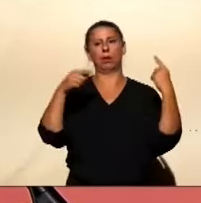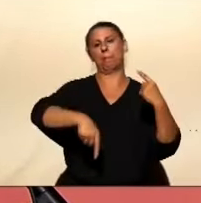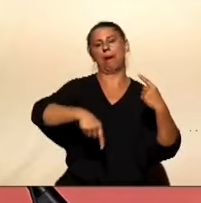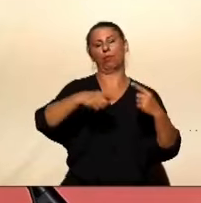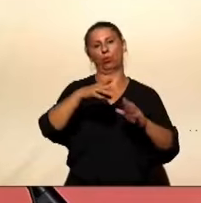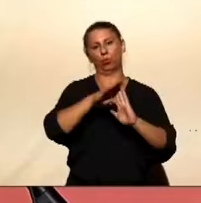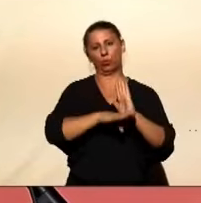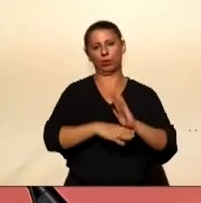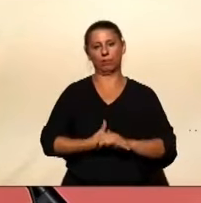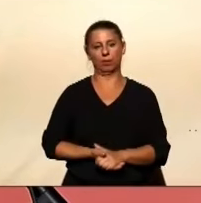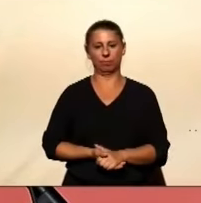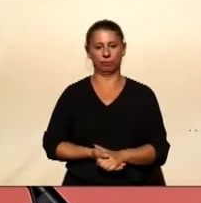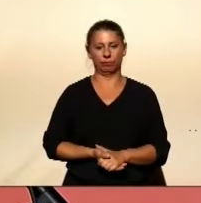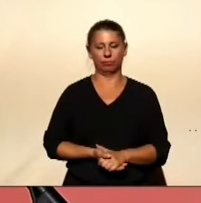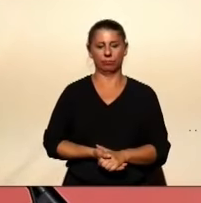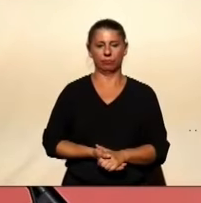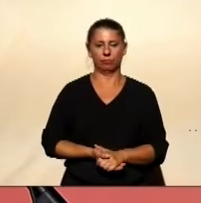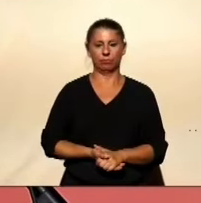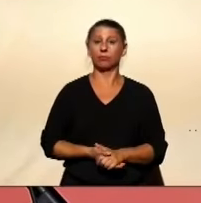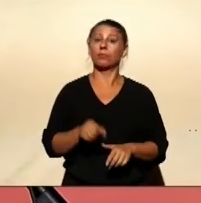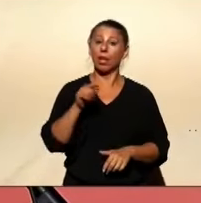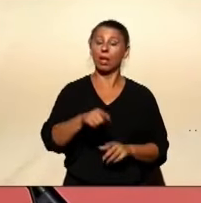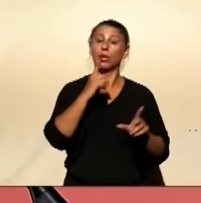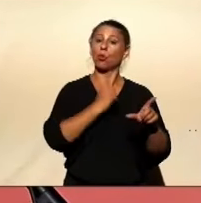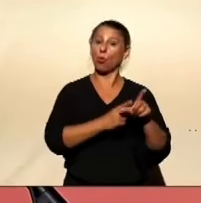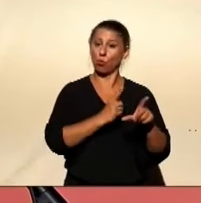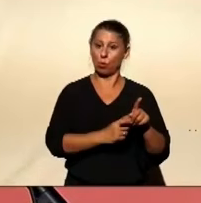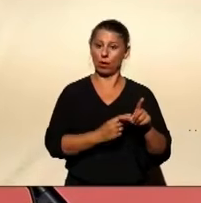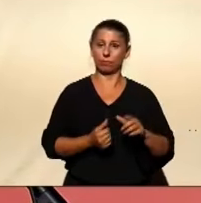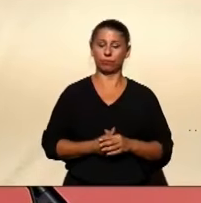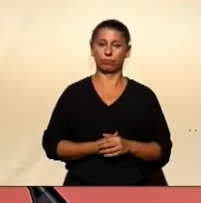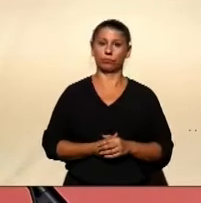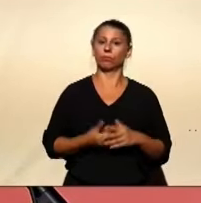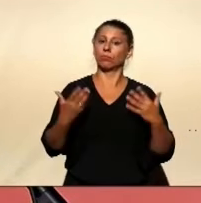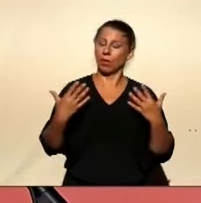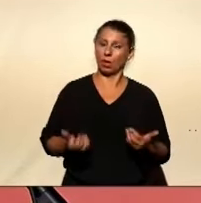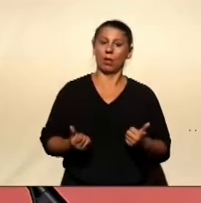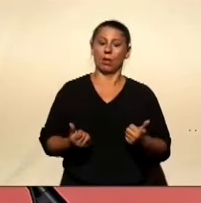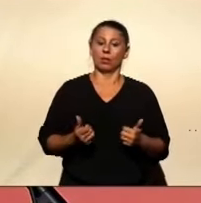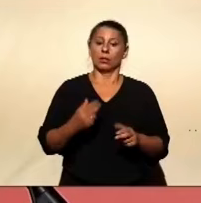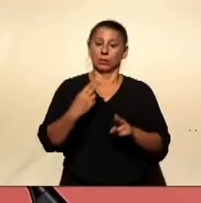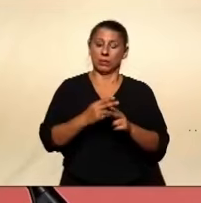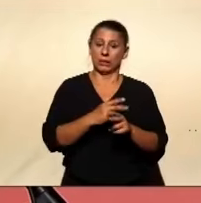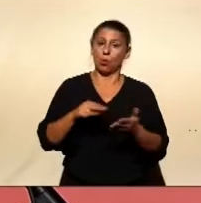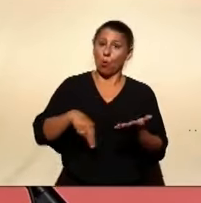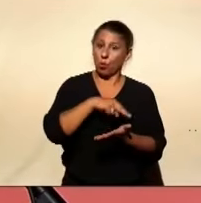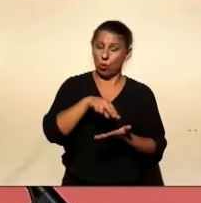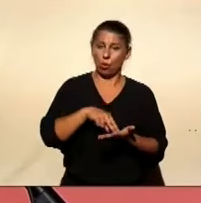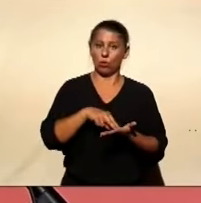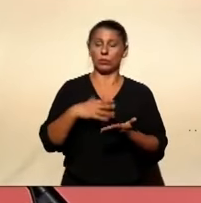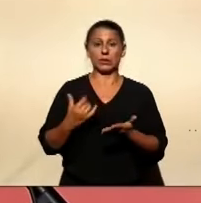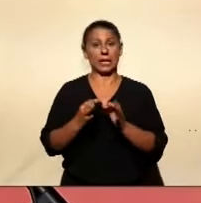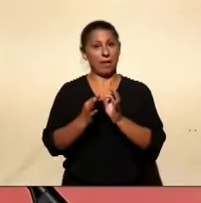σύστημα. Εκεί το ΚΚΕ θα έχει πρωταγωνιστικό ρόλο, ώστε